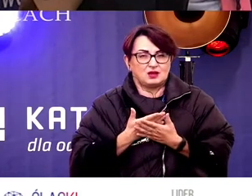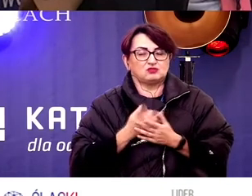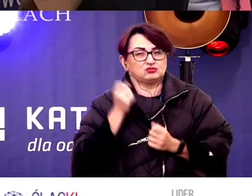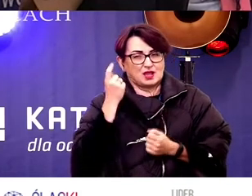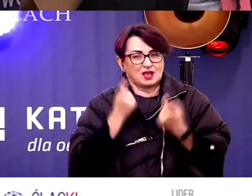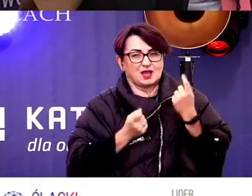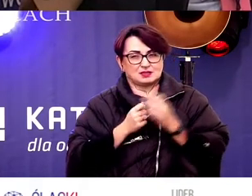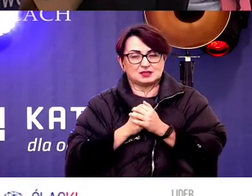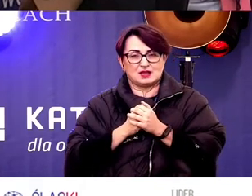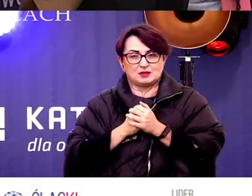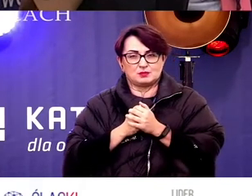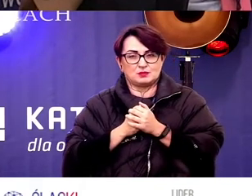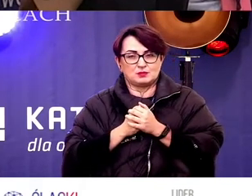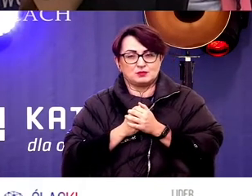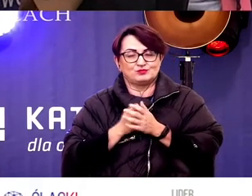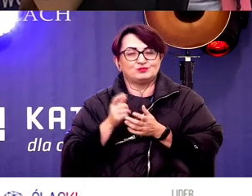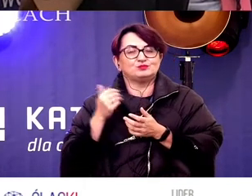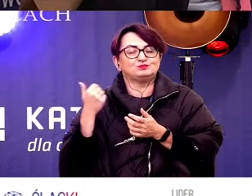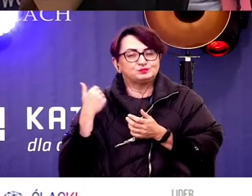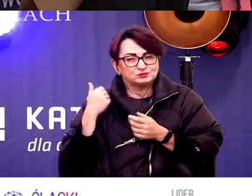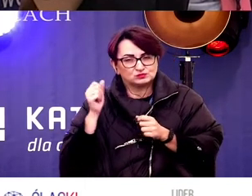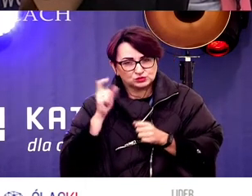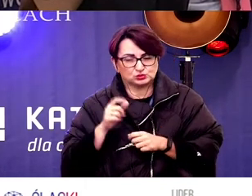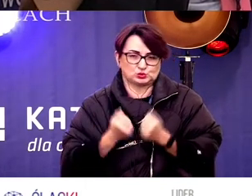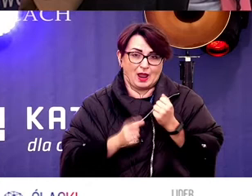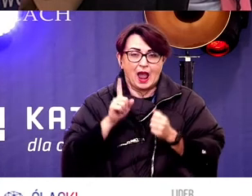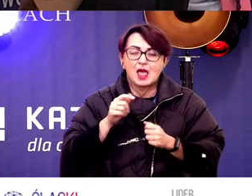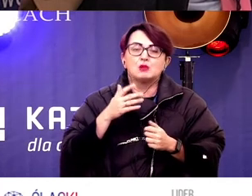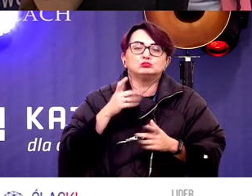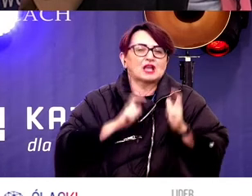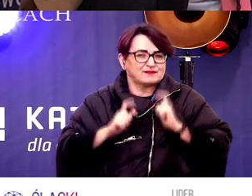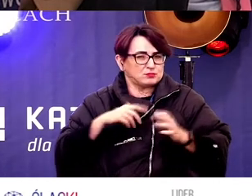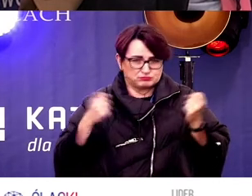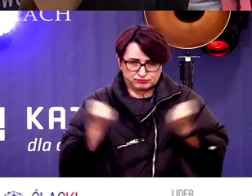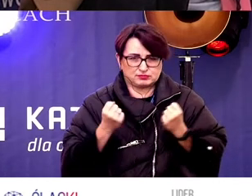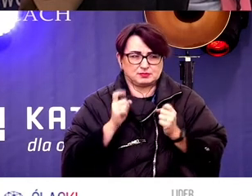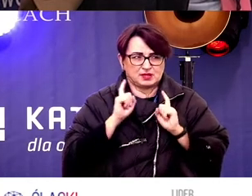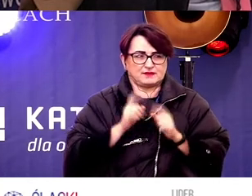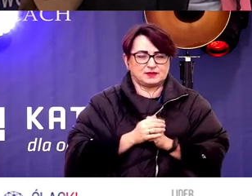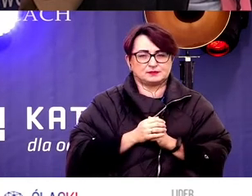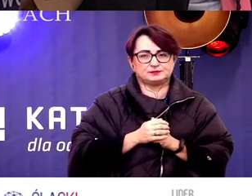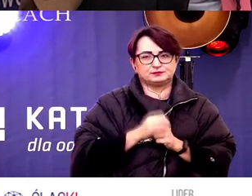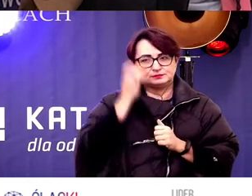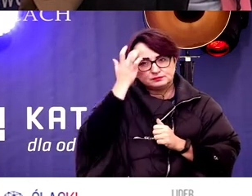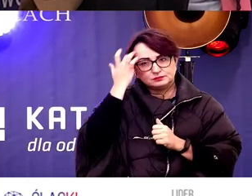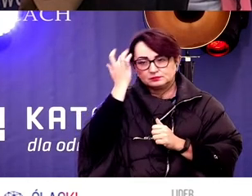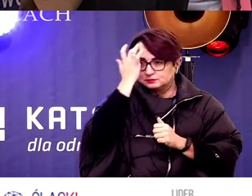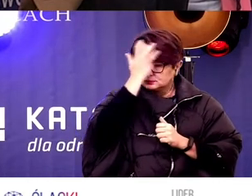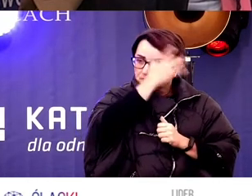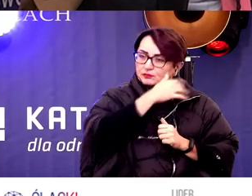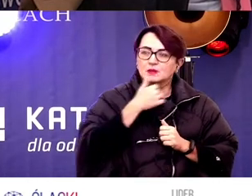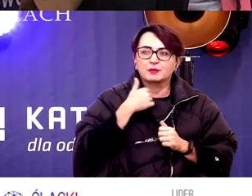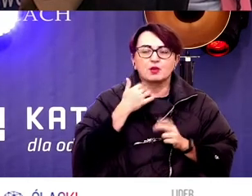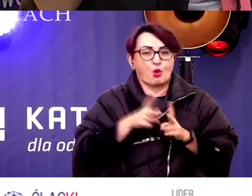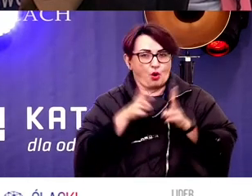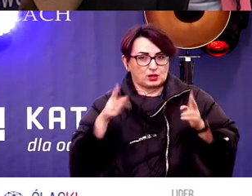czasami no, jest to, bywa to trudne, choć sprawia to oczywiście dużą satysfakcję. I też bywały okresy